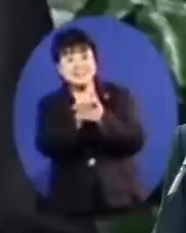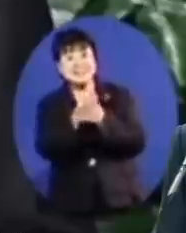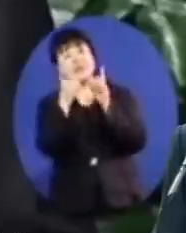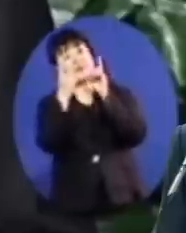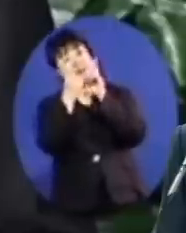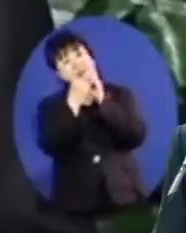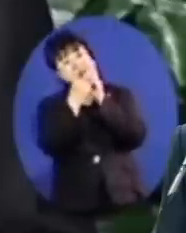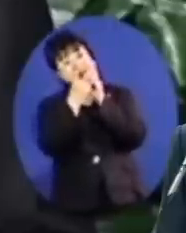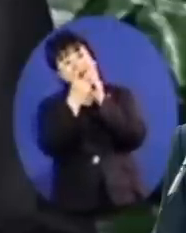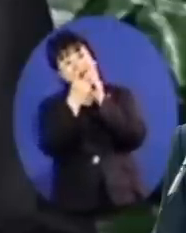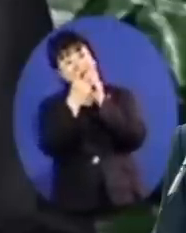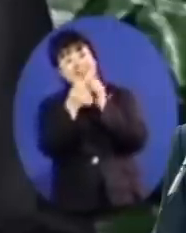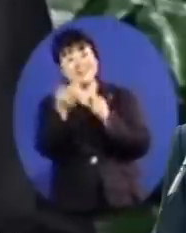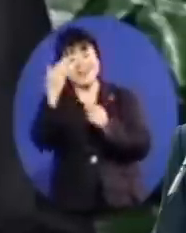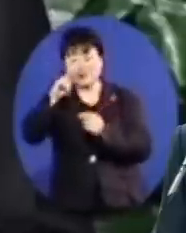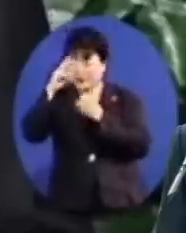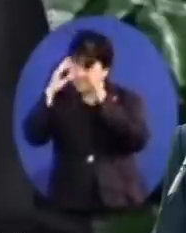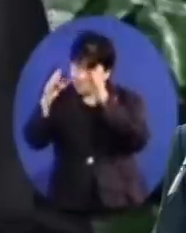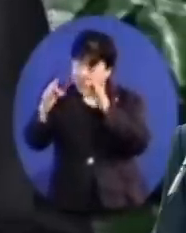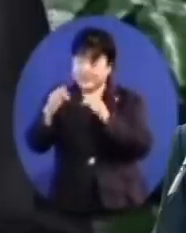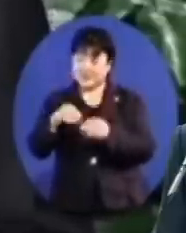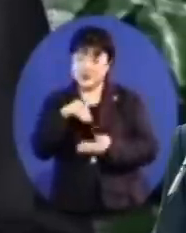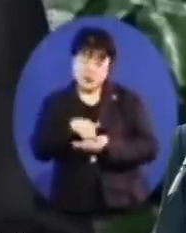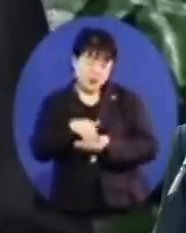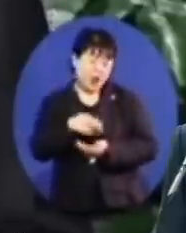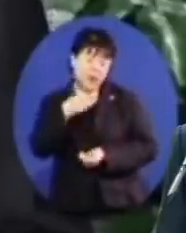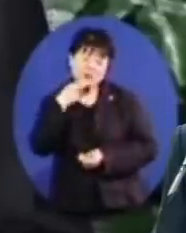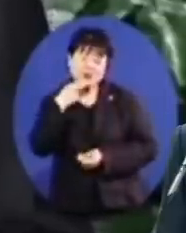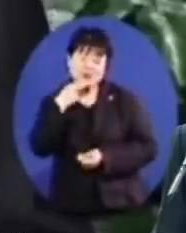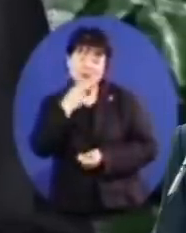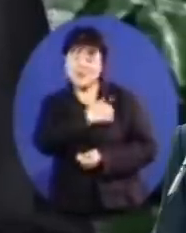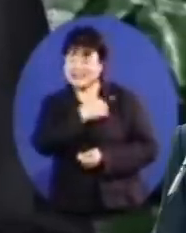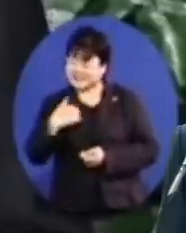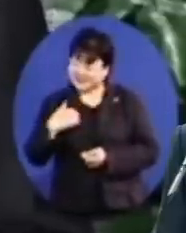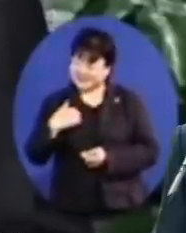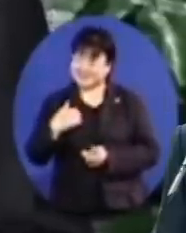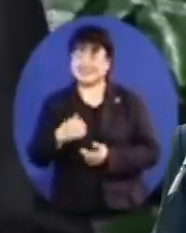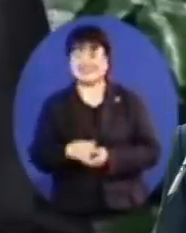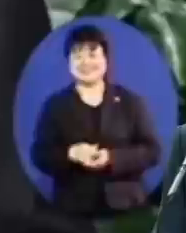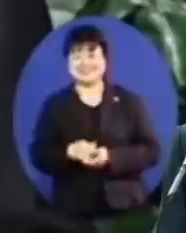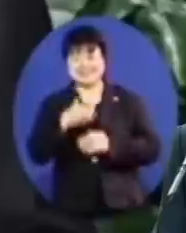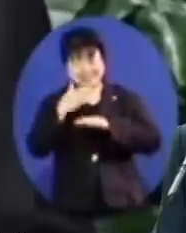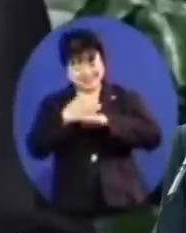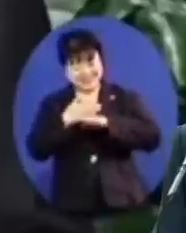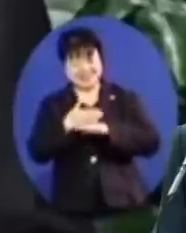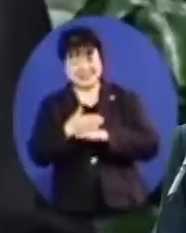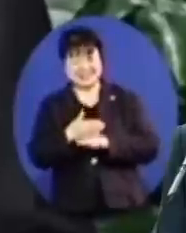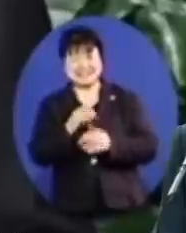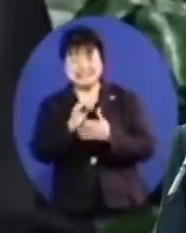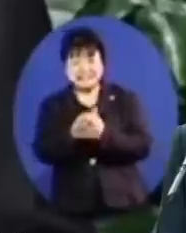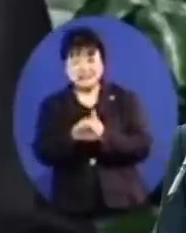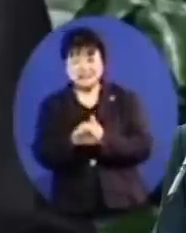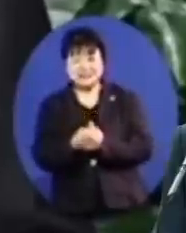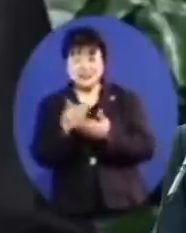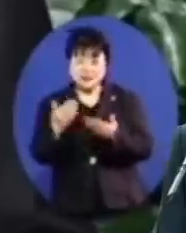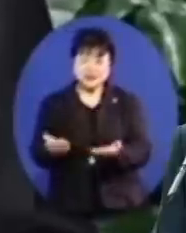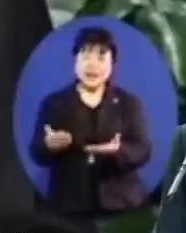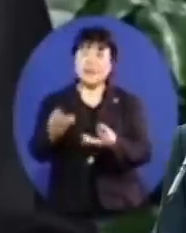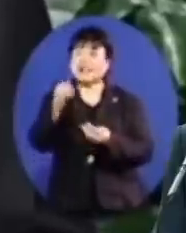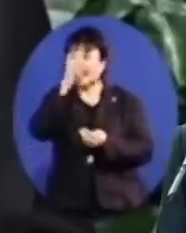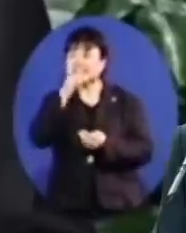만나보면 나는 과거를 돌아볼 때 후회할 것이 없고 만족하고 감사한데 그 친구들은